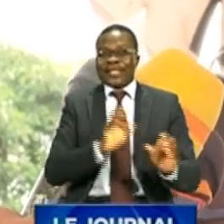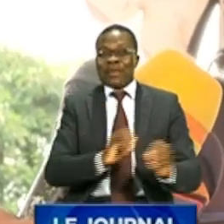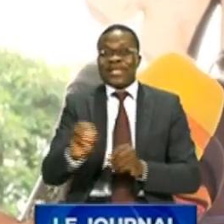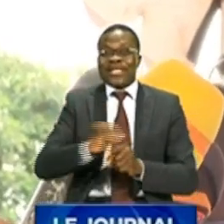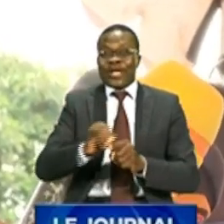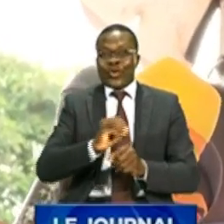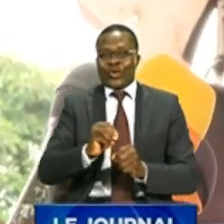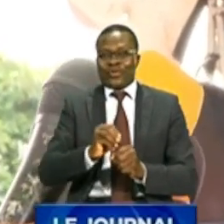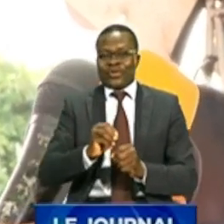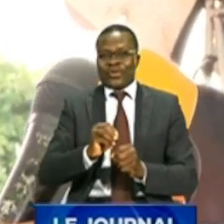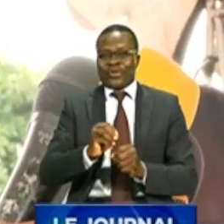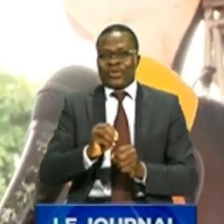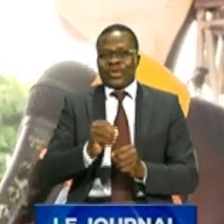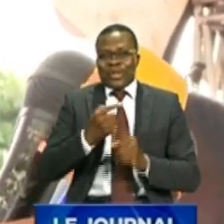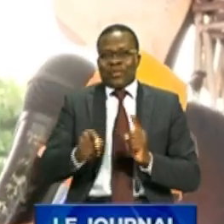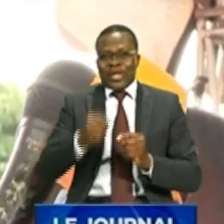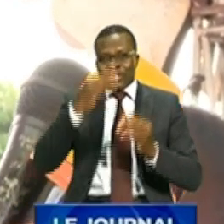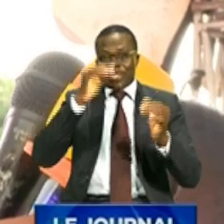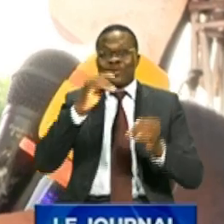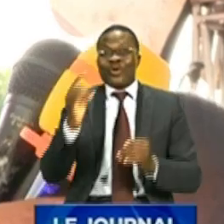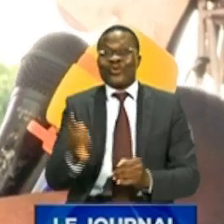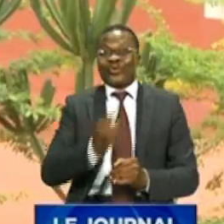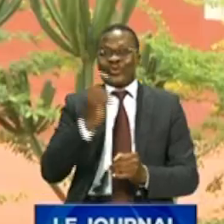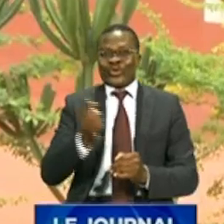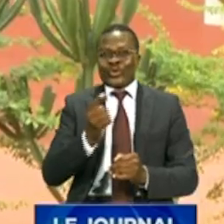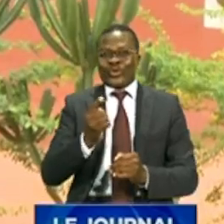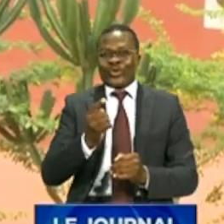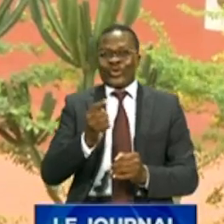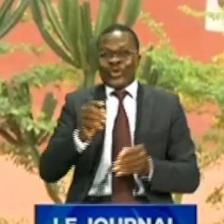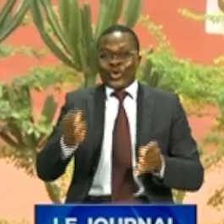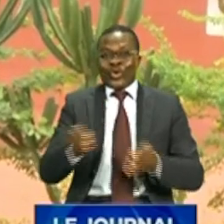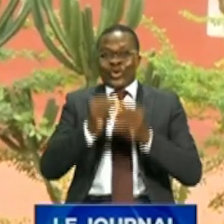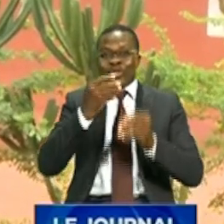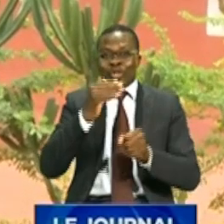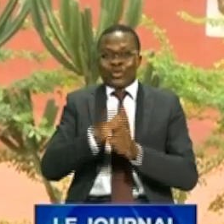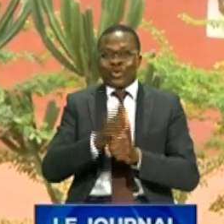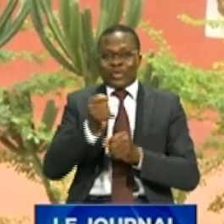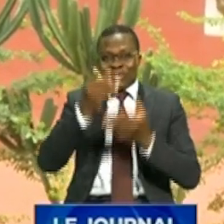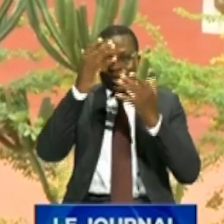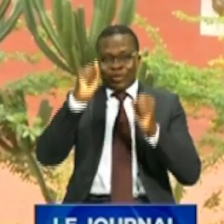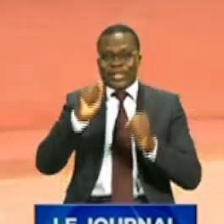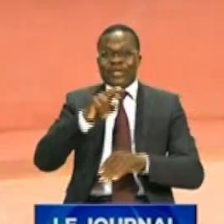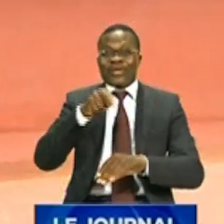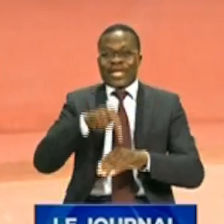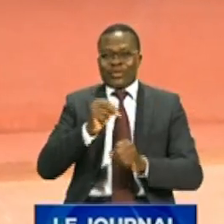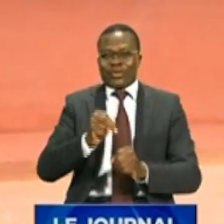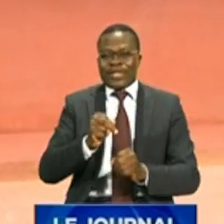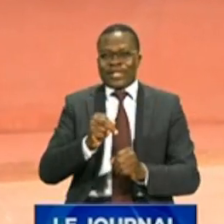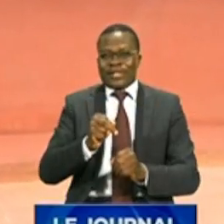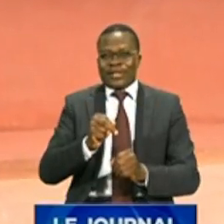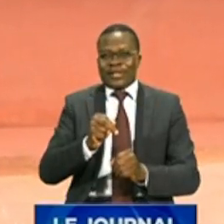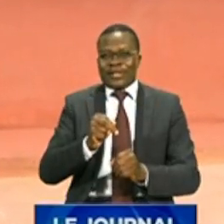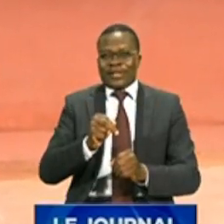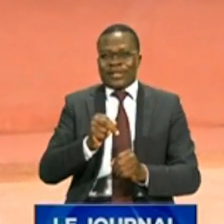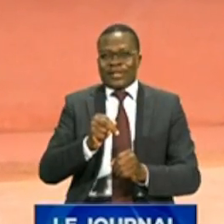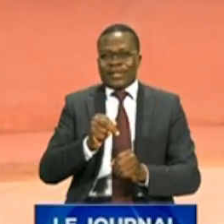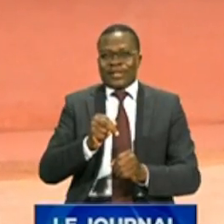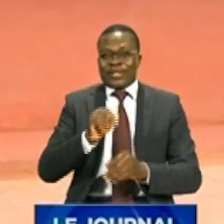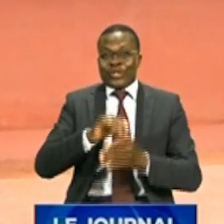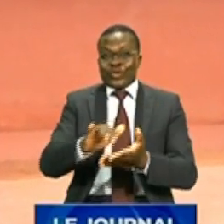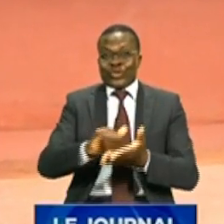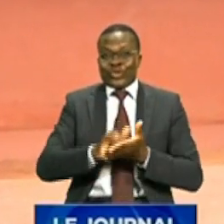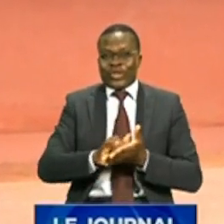œuvre. Mais nous espérons toujours le musée promis par le président de la République.